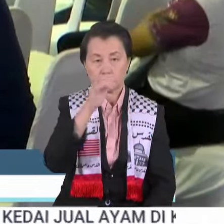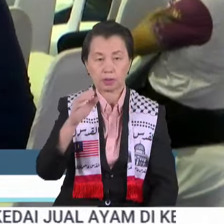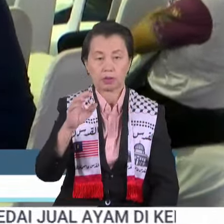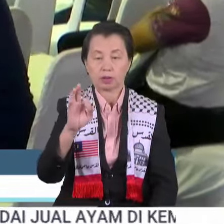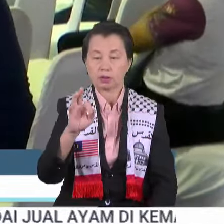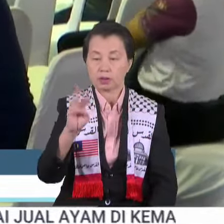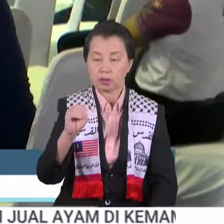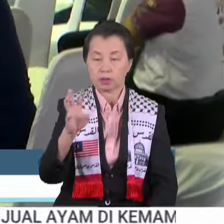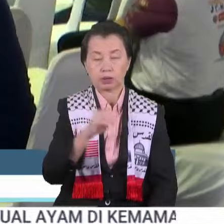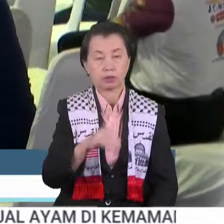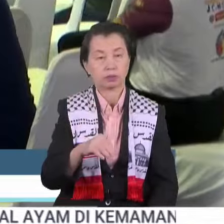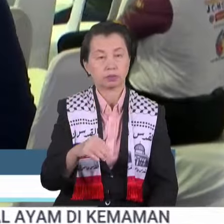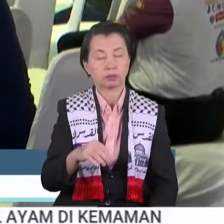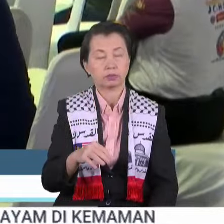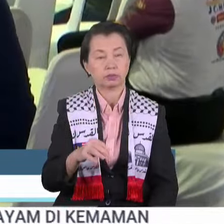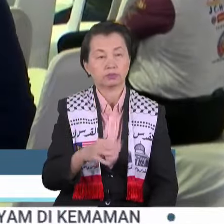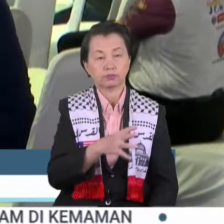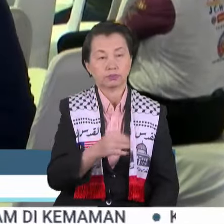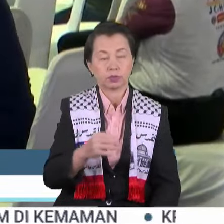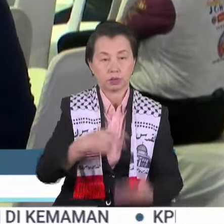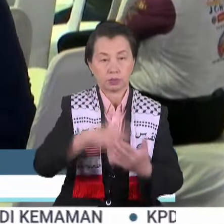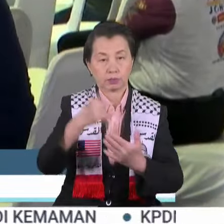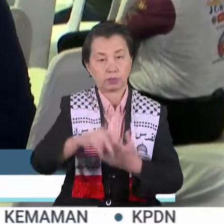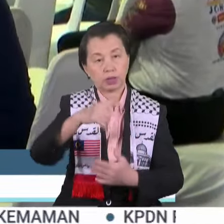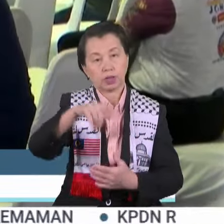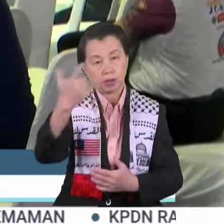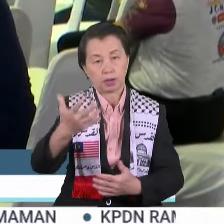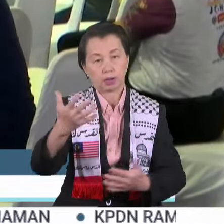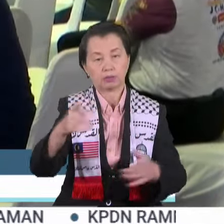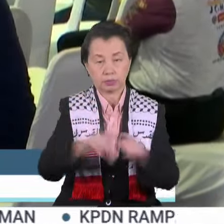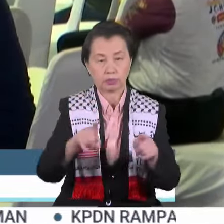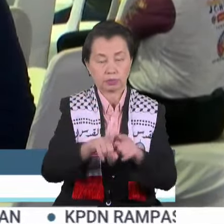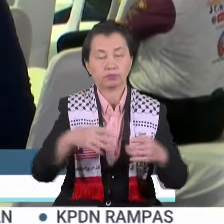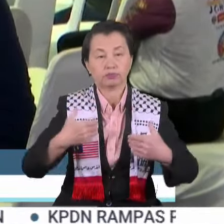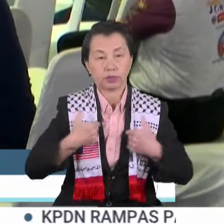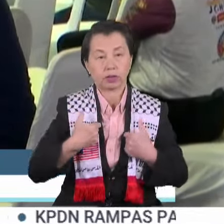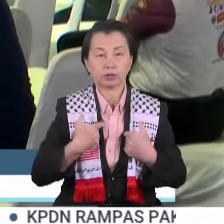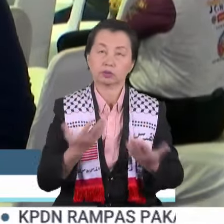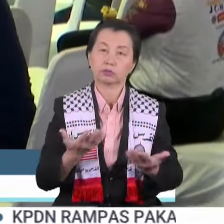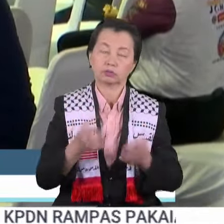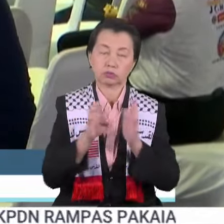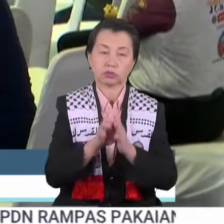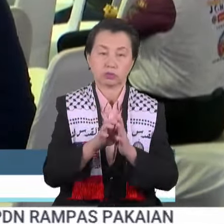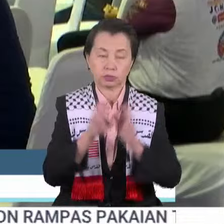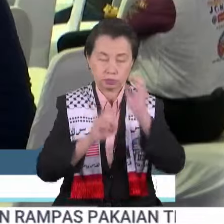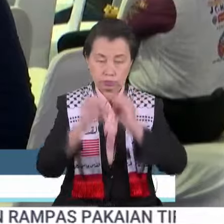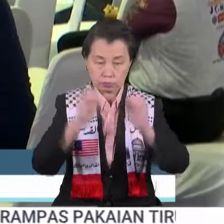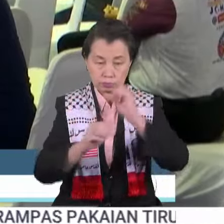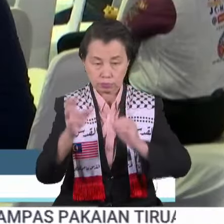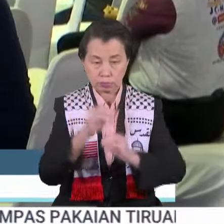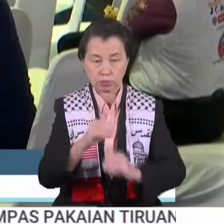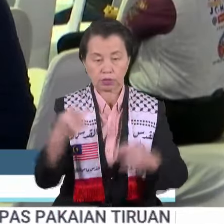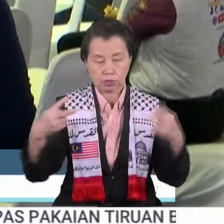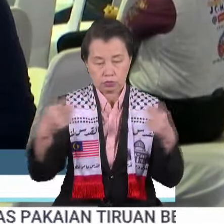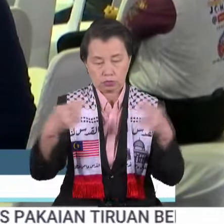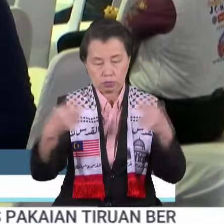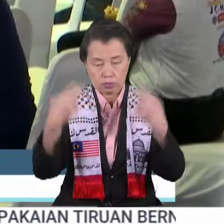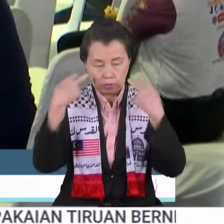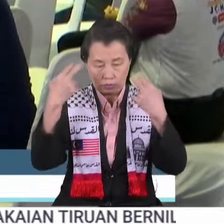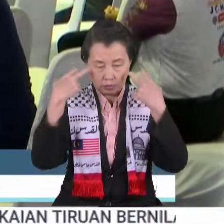FM. Serta beberapa program lain yang juga diadakan, di antaranya servis motosikal dan gunting rambut